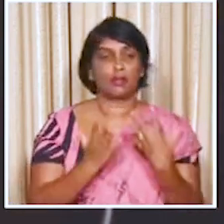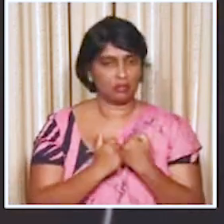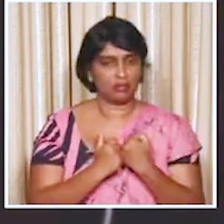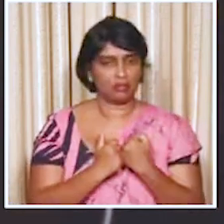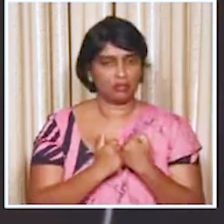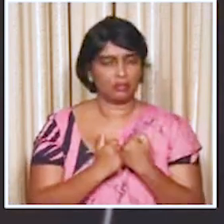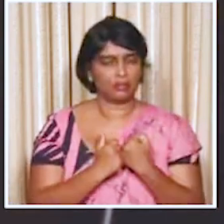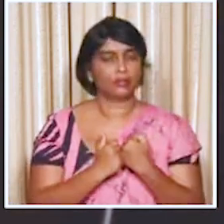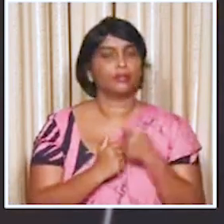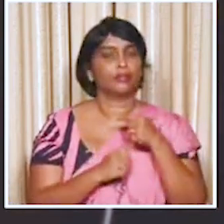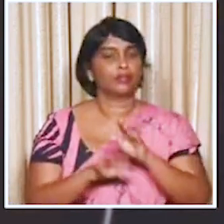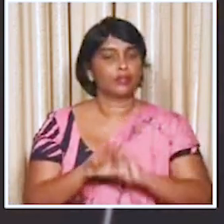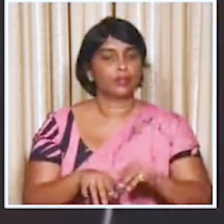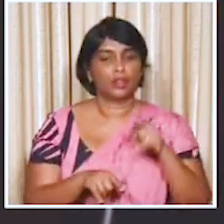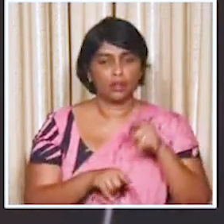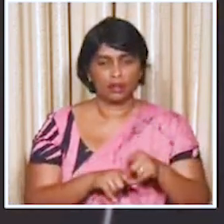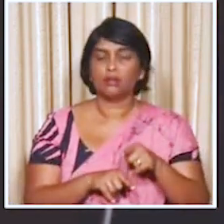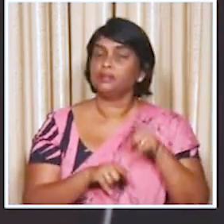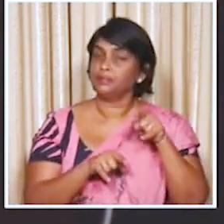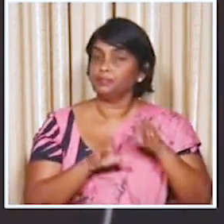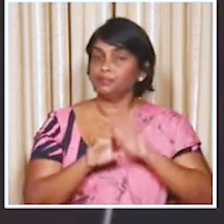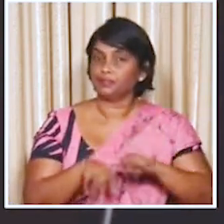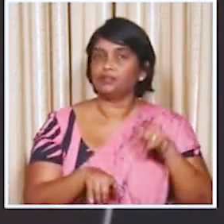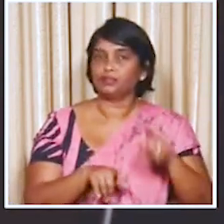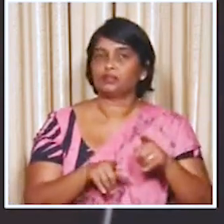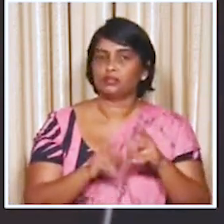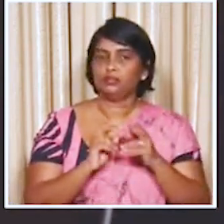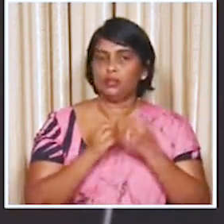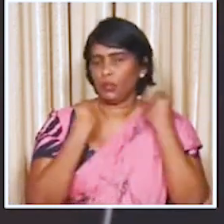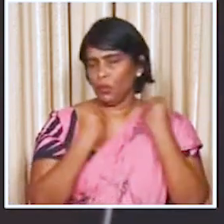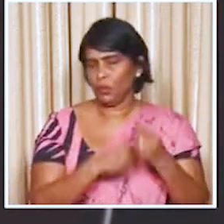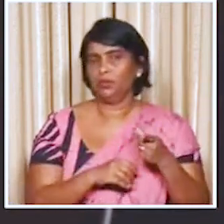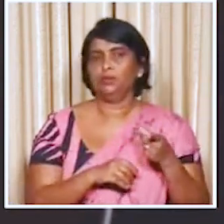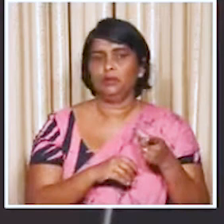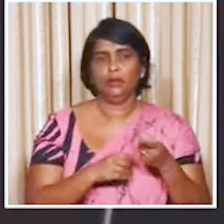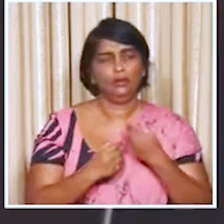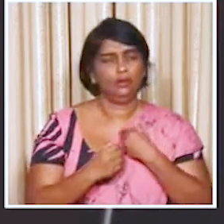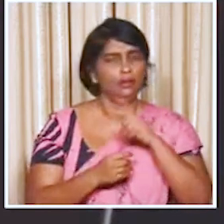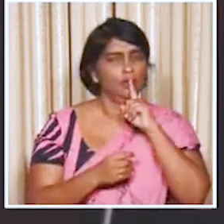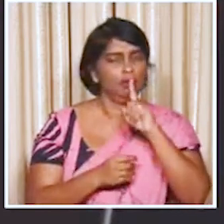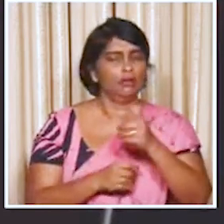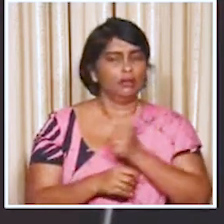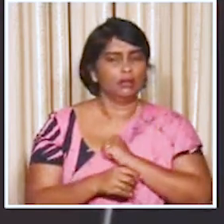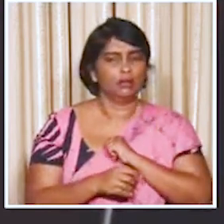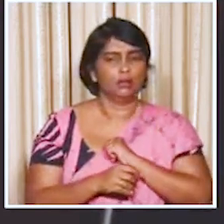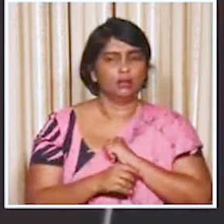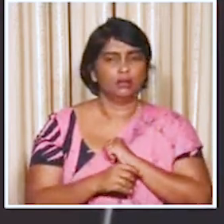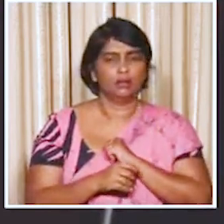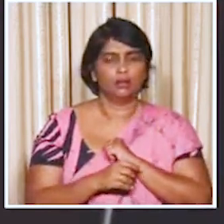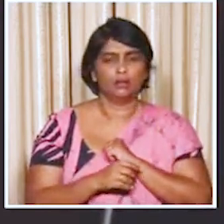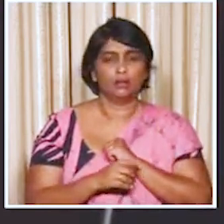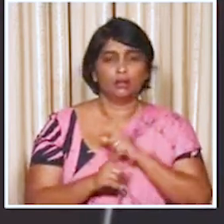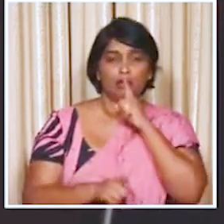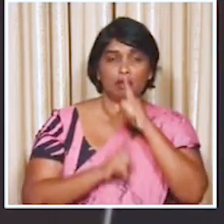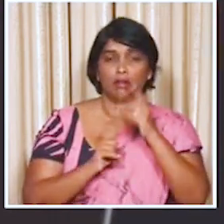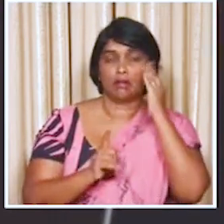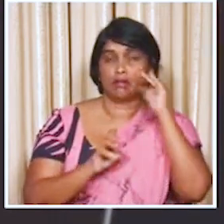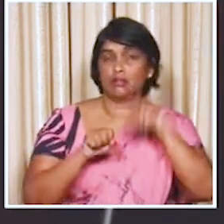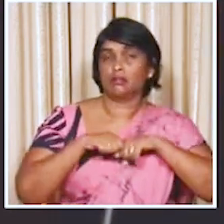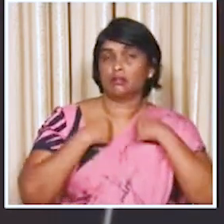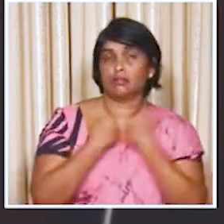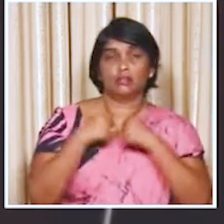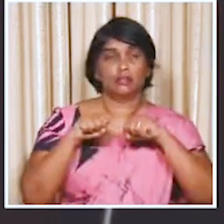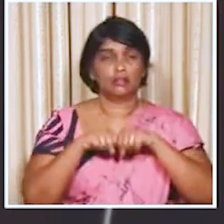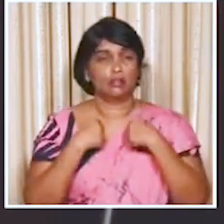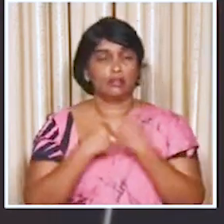nihin. Me daruange me daruan ta bena ma aparade. Mang ahando ne dengo ya haiti loti kiyagena kanta sangvidana